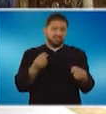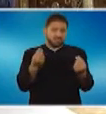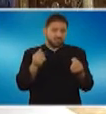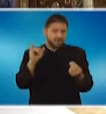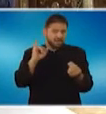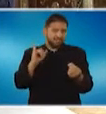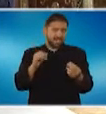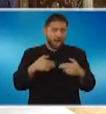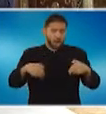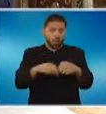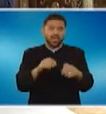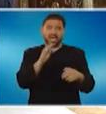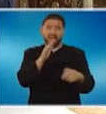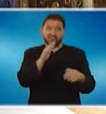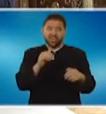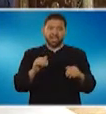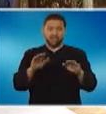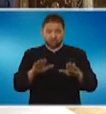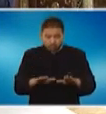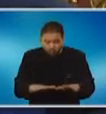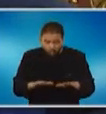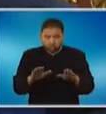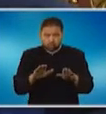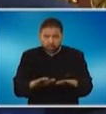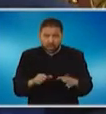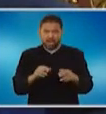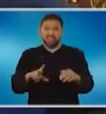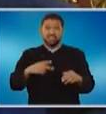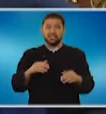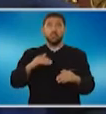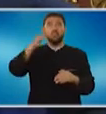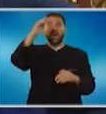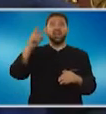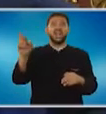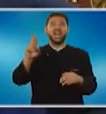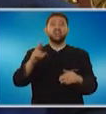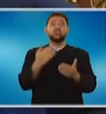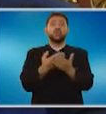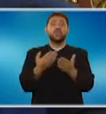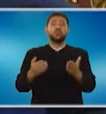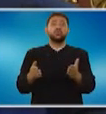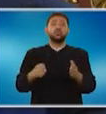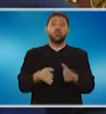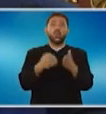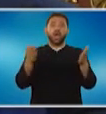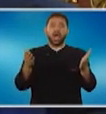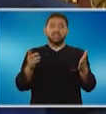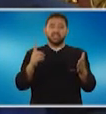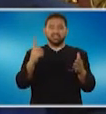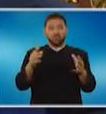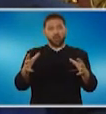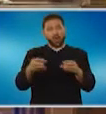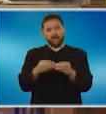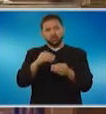evreii și musulmanii, cumva marile religii ale cărții. E o asociere